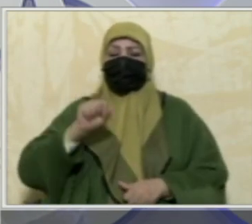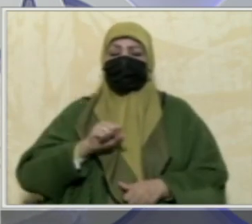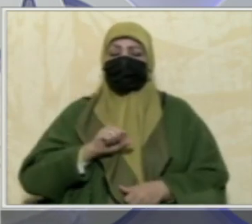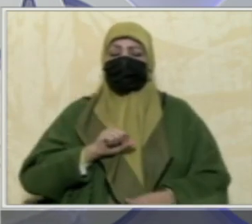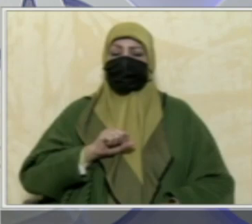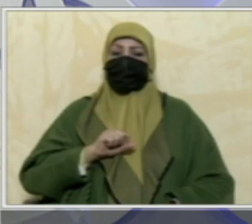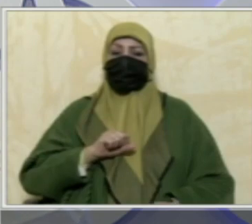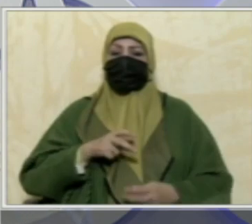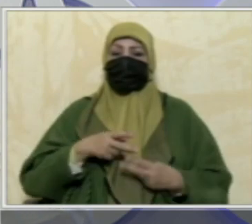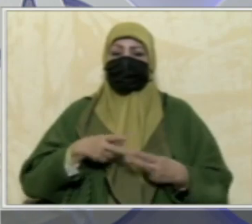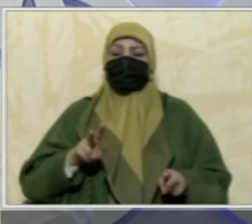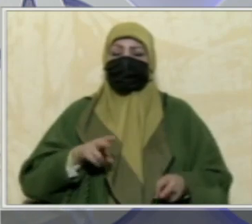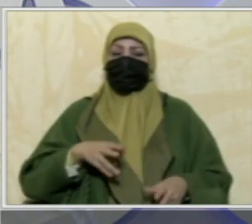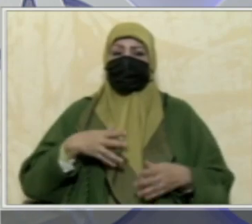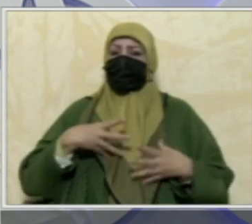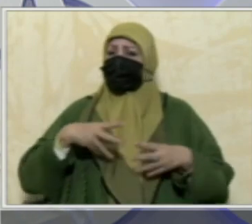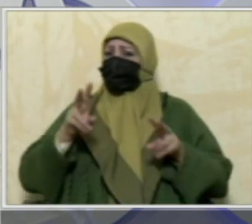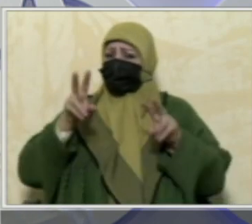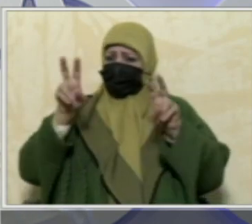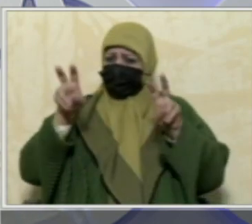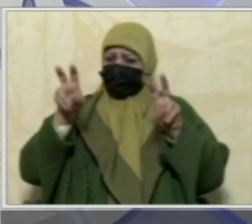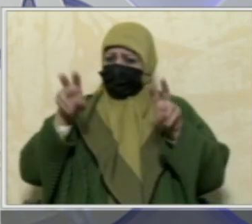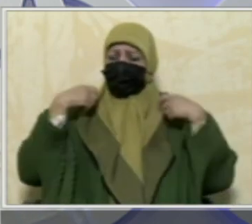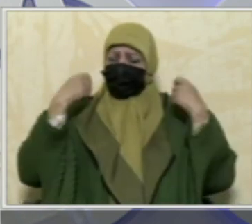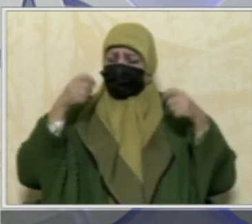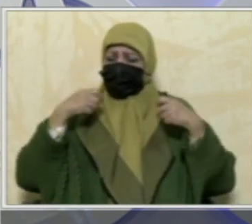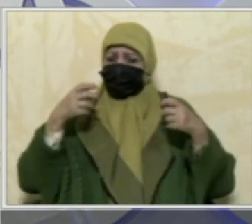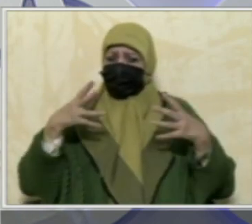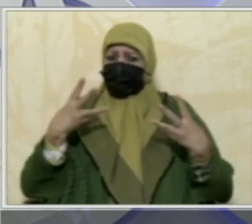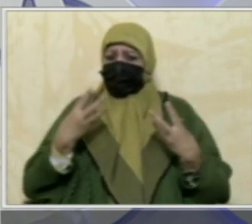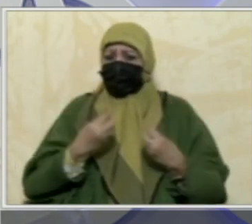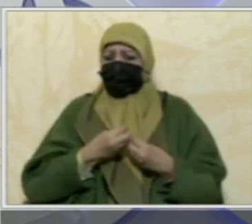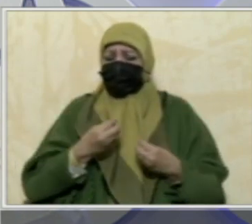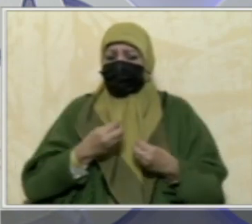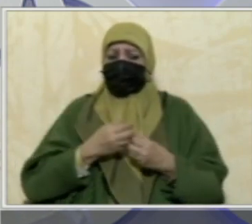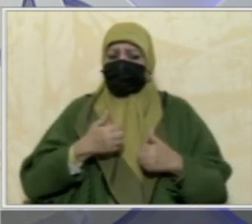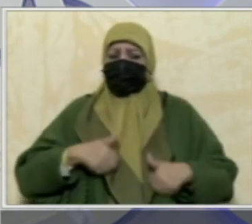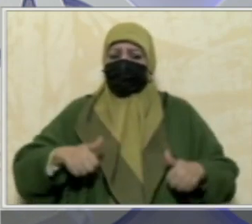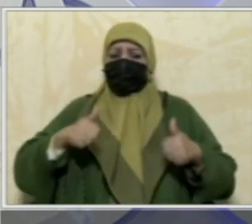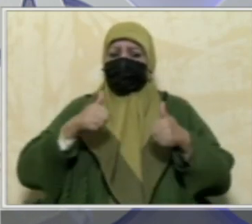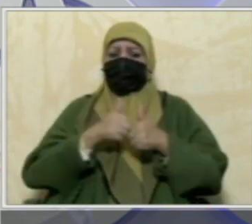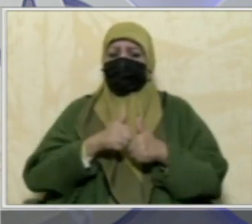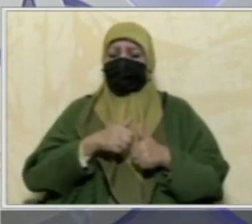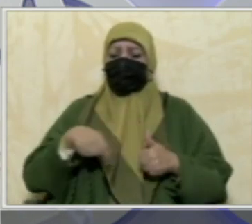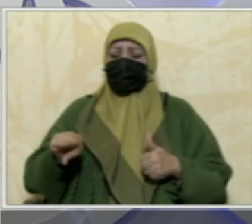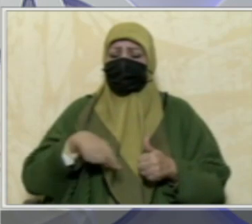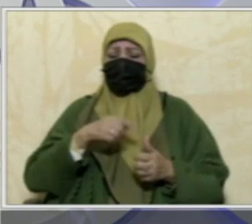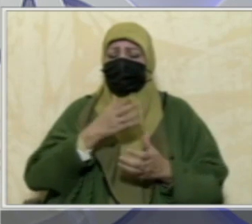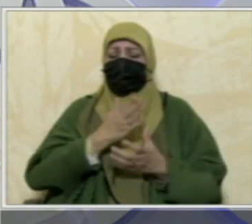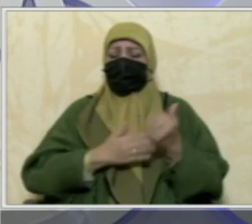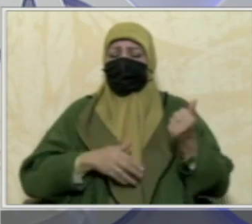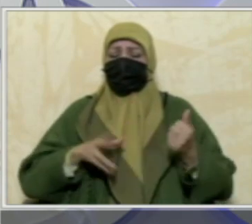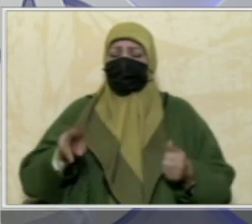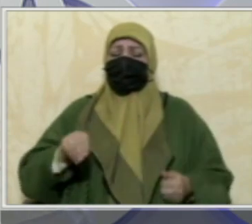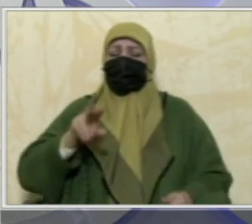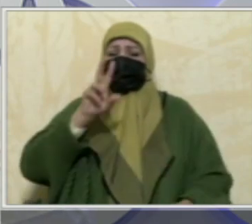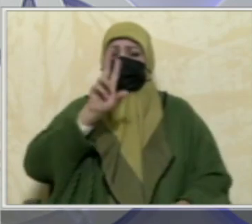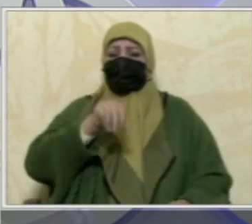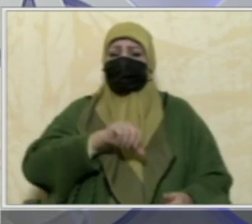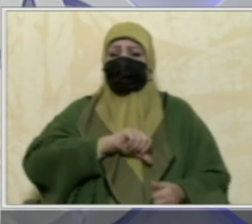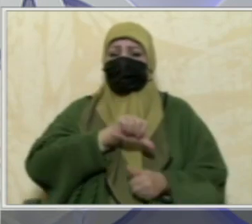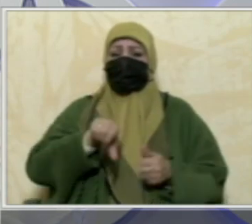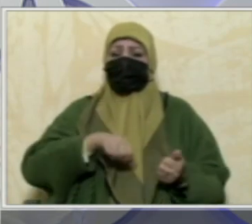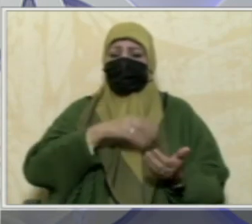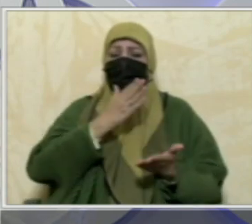يقول لا اليس هذا اشتراكا في الثمن بيني وبين الابناء وقد قلتم ان الاشتراك في الثمن لا يجوز اقول هذا